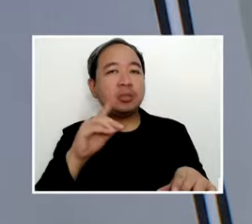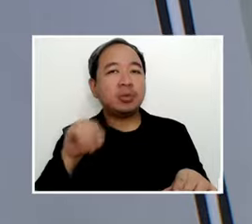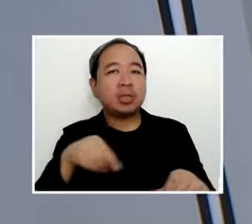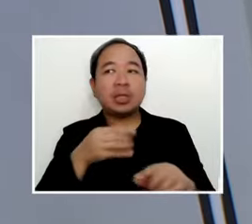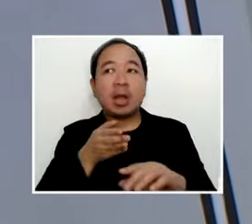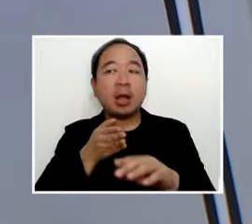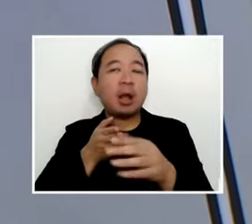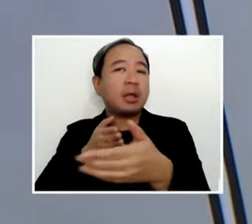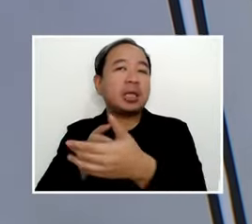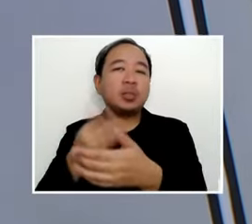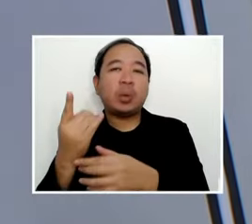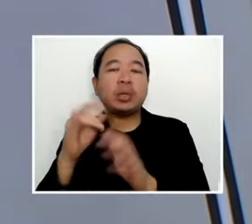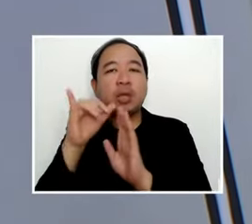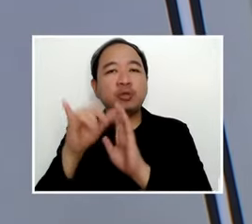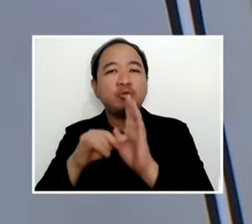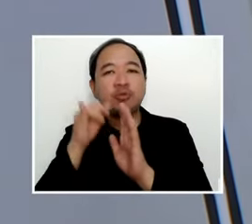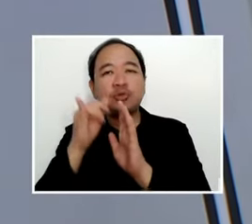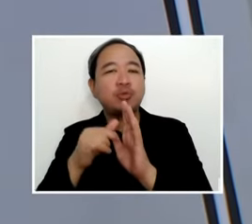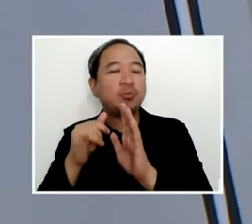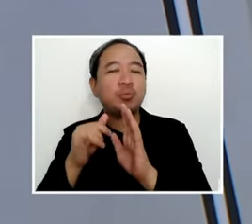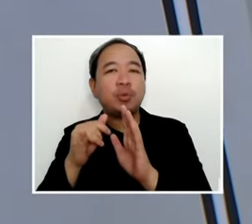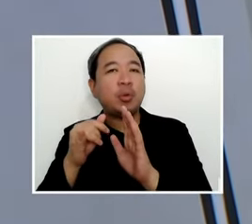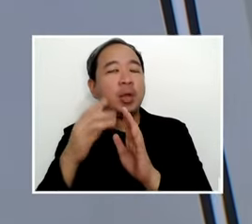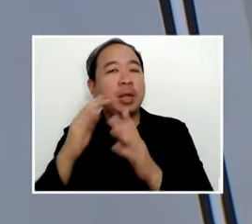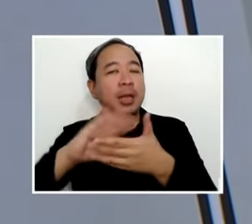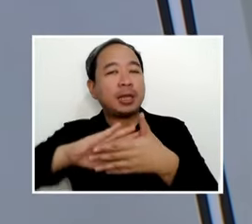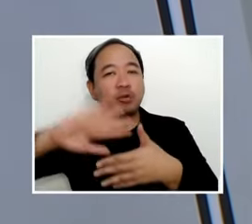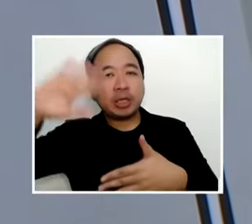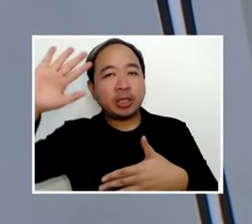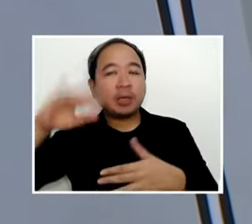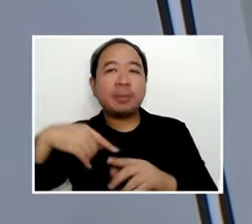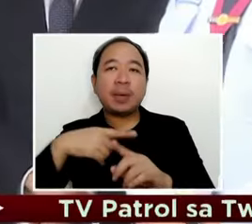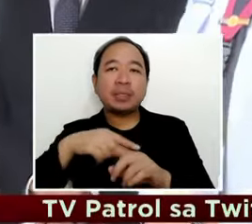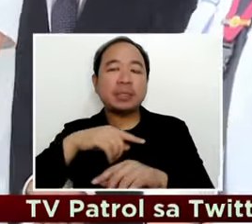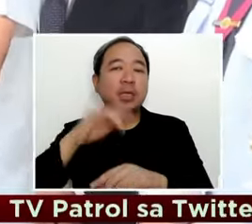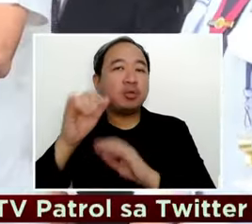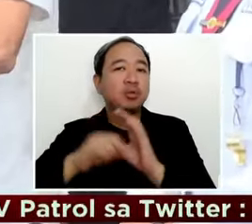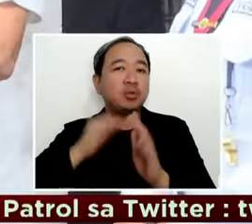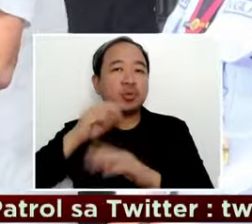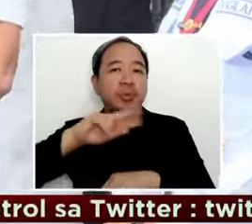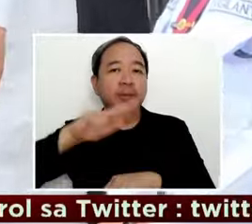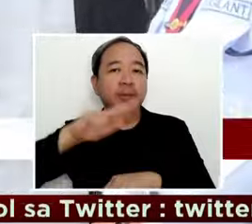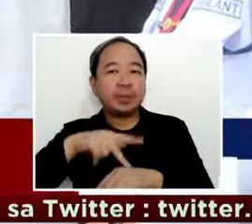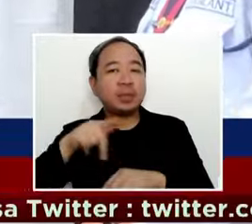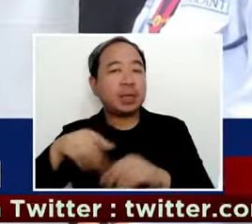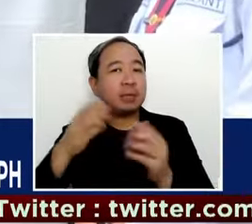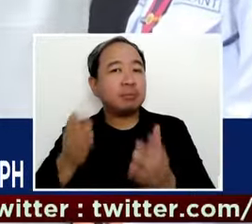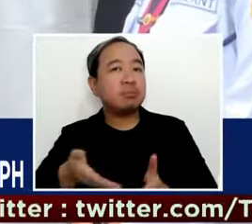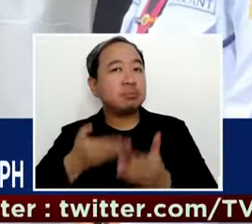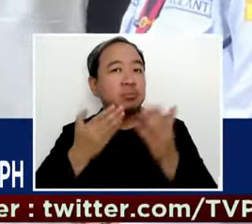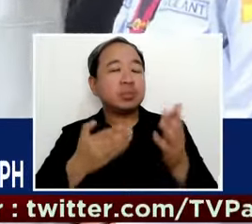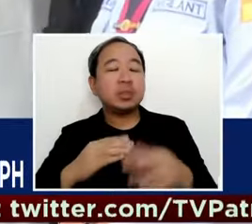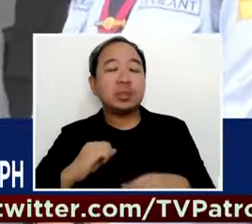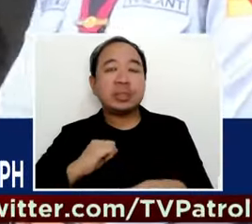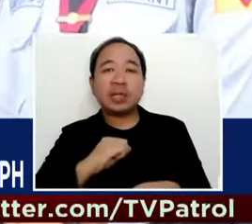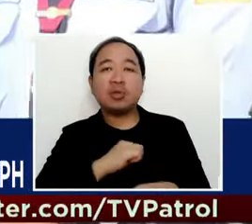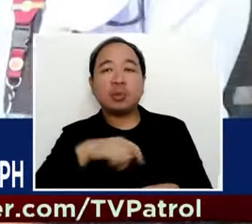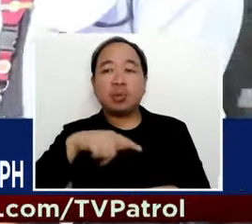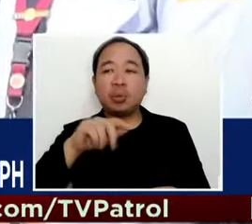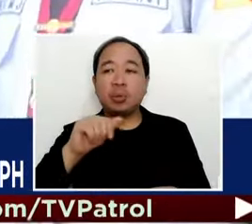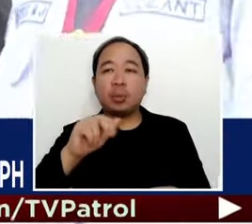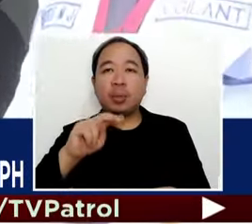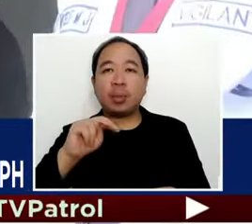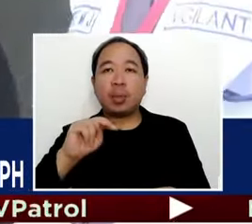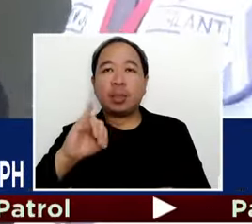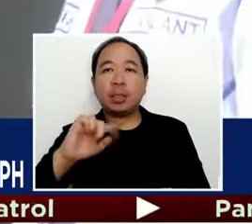din sa ilang opisyal ng YouTube at Google Philippines. Sa reklamo na sinumiti sa DOJ, tinukoy ni Pangilinan ang isang